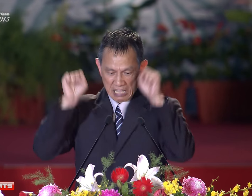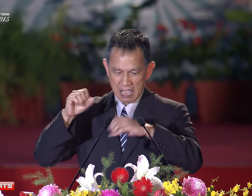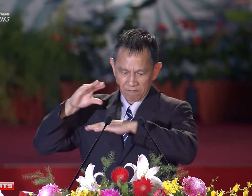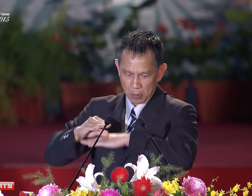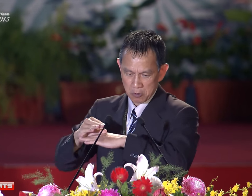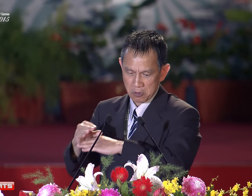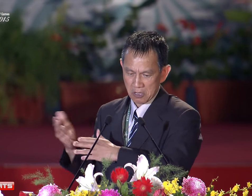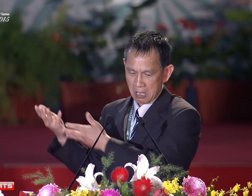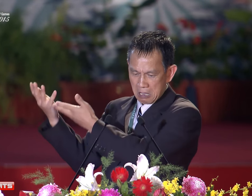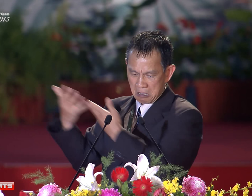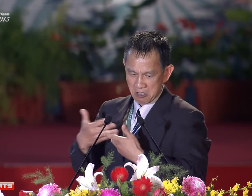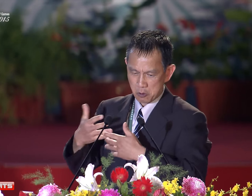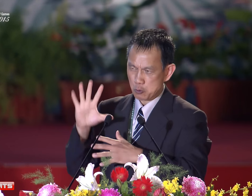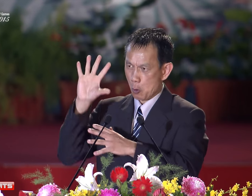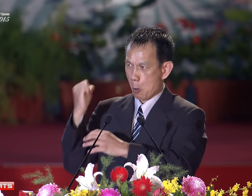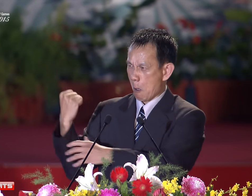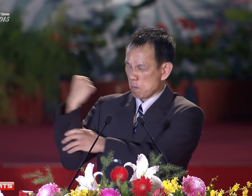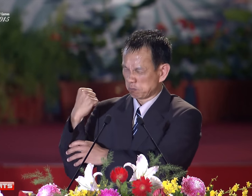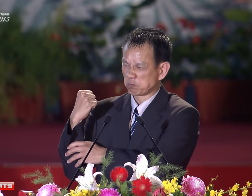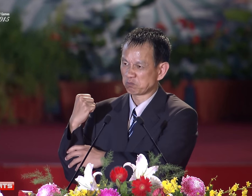给我们很多的支持与帮助。